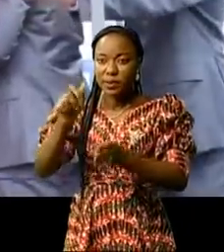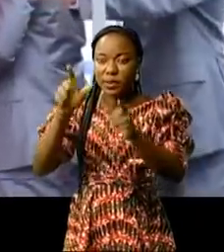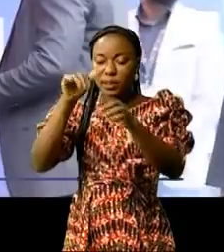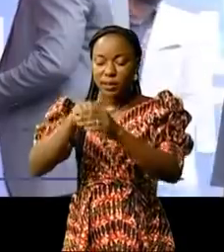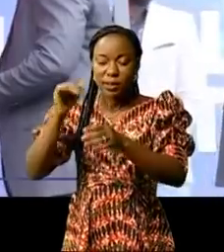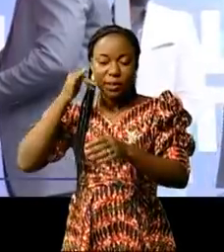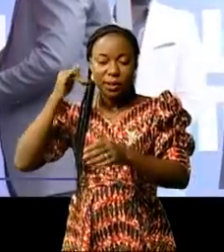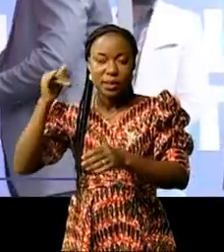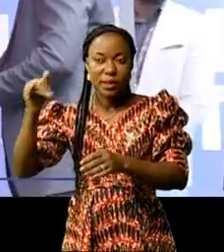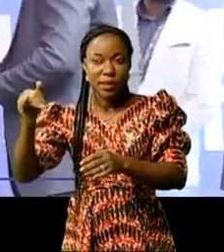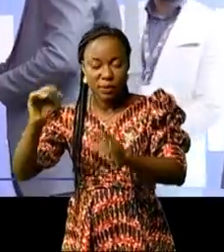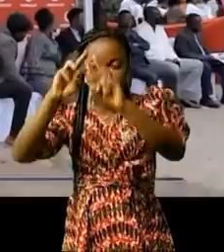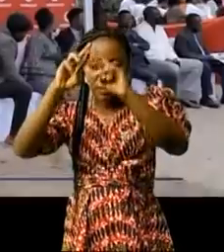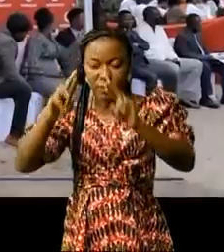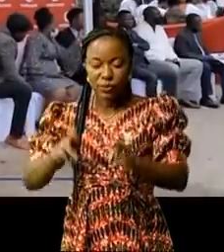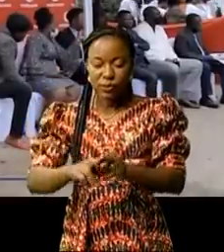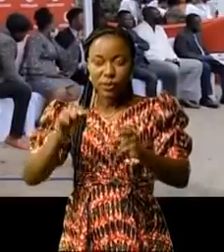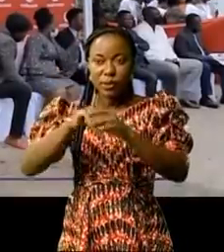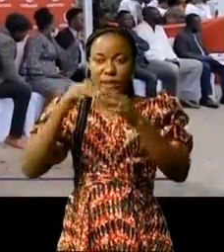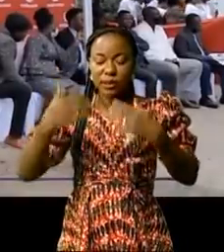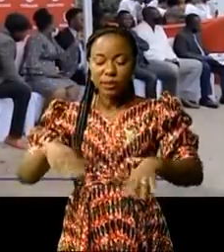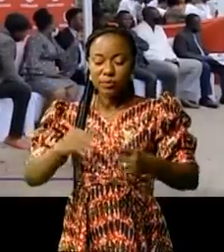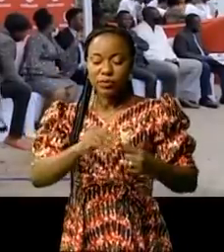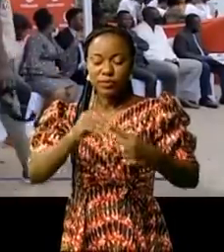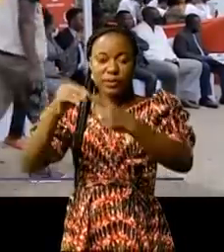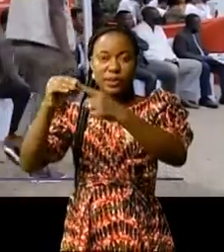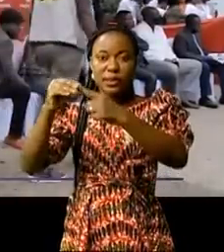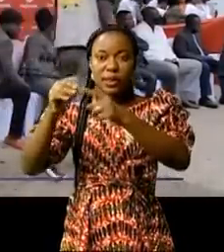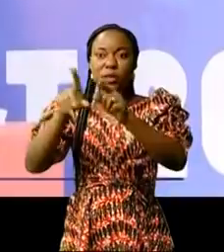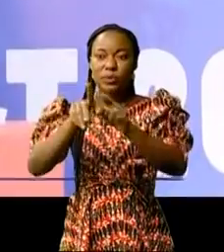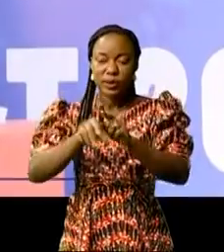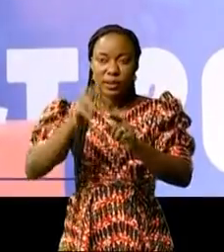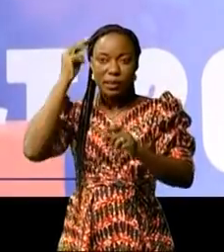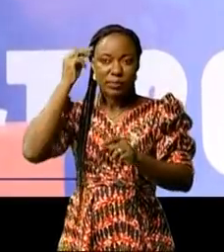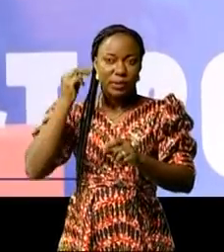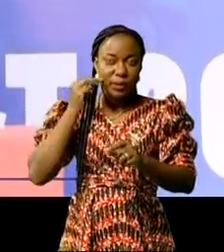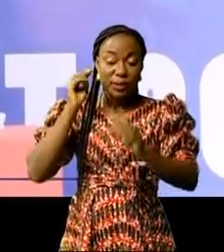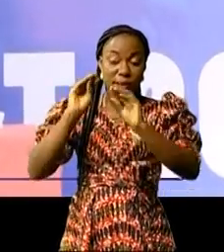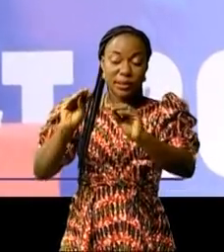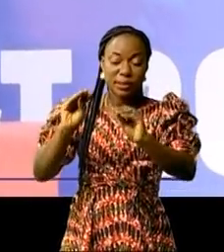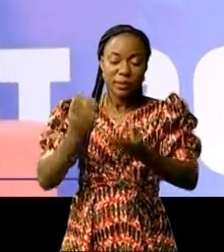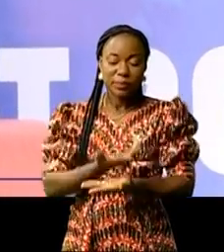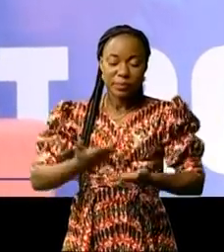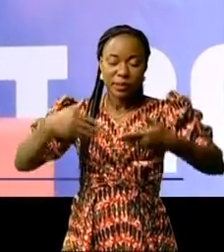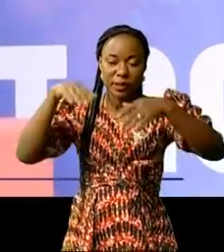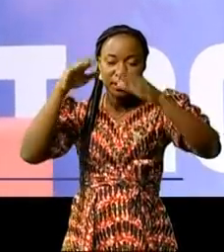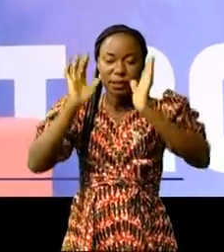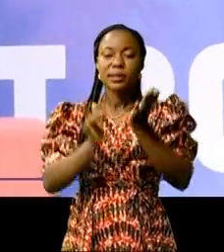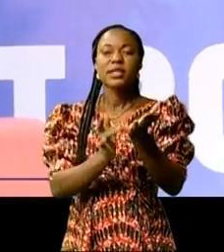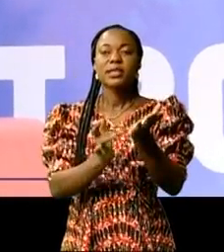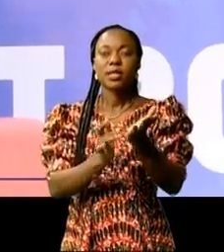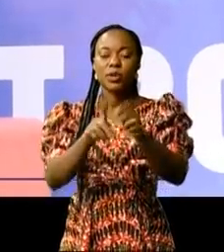en rdc au cours d'une cérémonie officielle tony moi bah kazadi ministre de l'enseignement primaire secondaire et technique